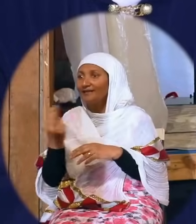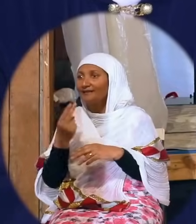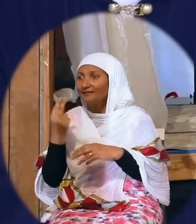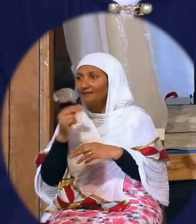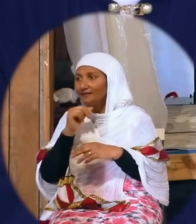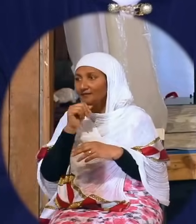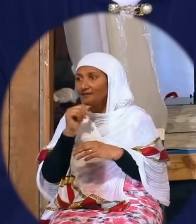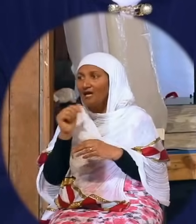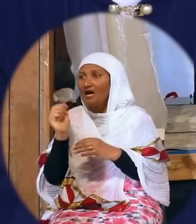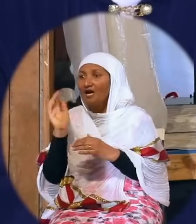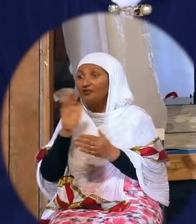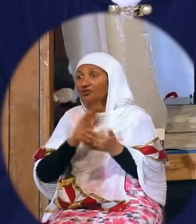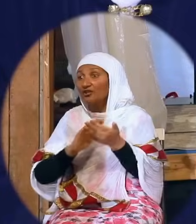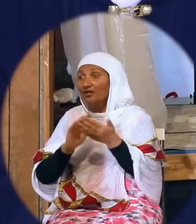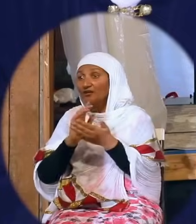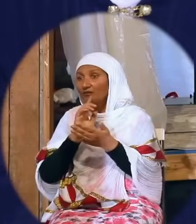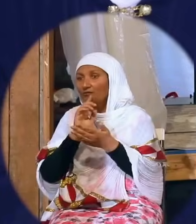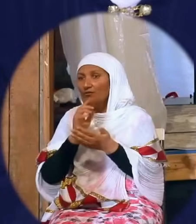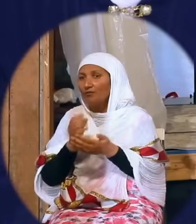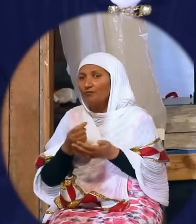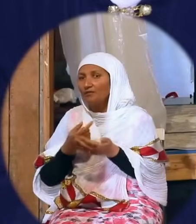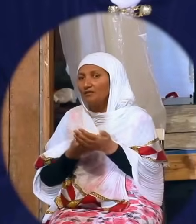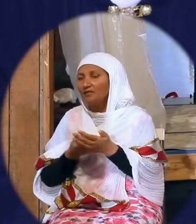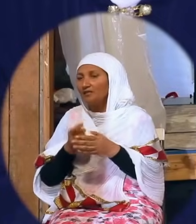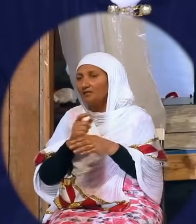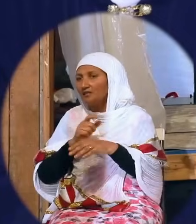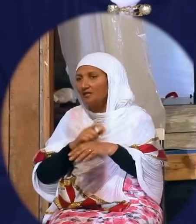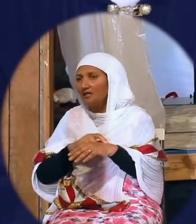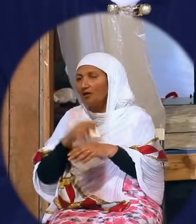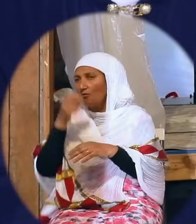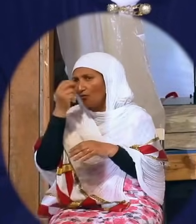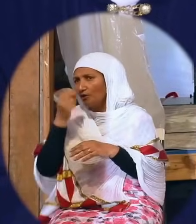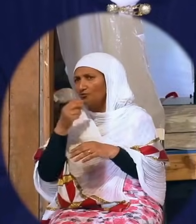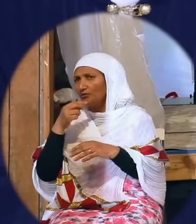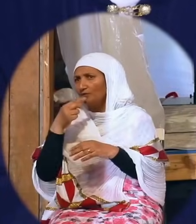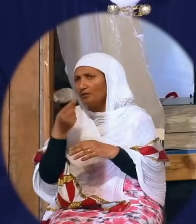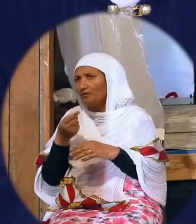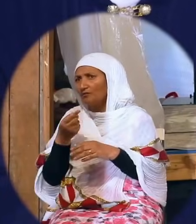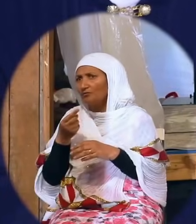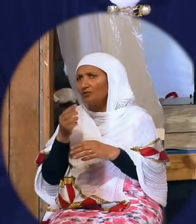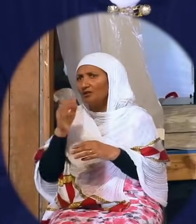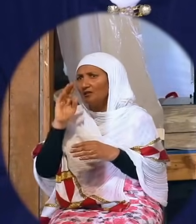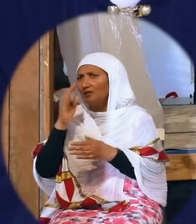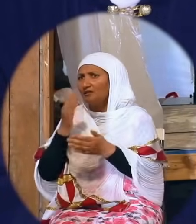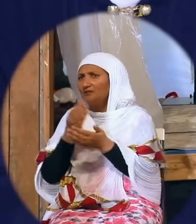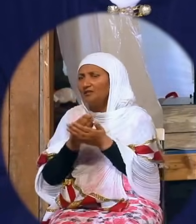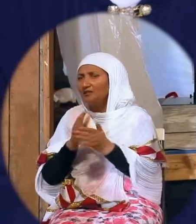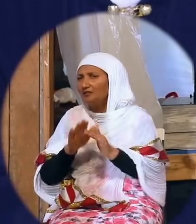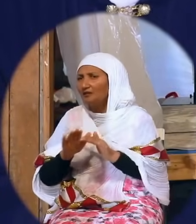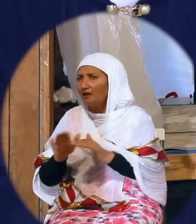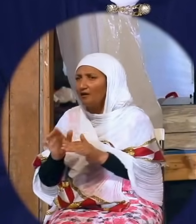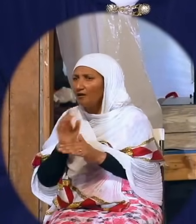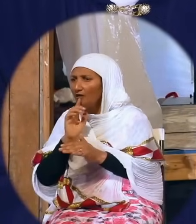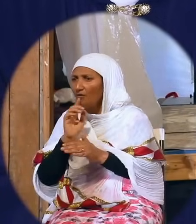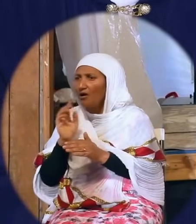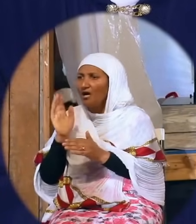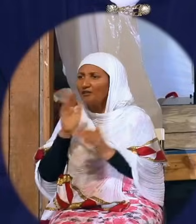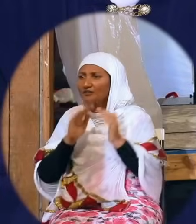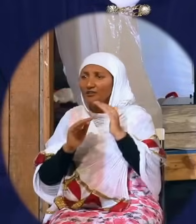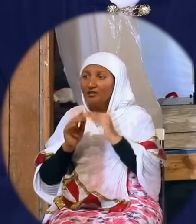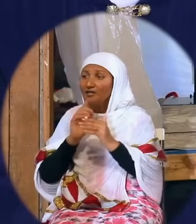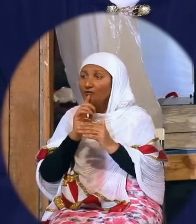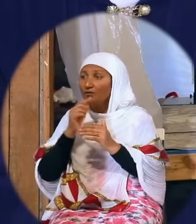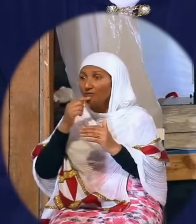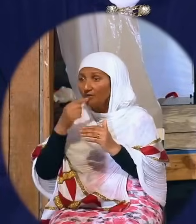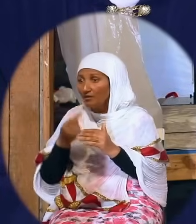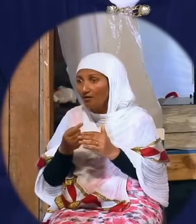በጣም አስቸጋሪ ነው በዚያ ጊዜ ወላጆች የሚናገሯቸው ነገሮች አሁን ሰብእና ልጅች እኩል ነው የተረጋጋ ነው አስቸጋሪ ነው ምናምን ምን ነው በሙሉ